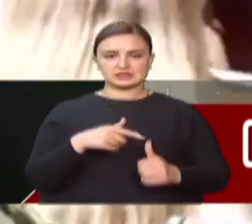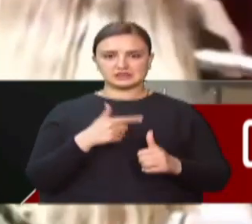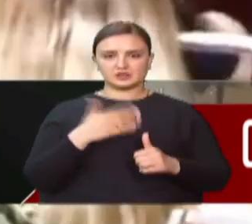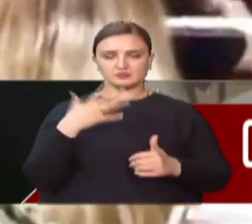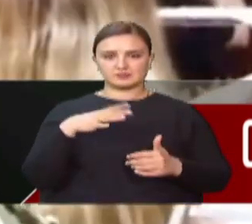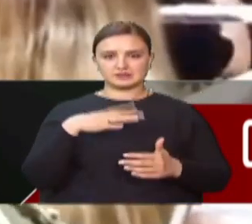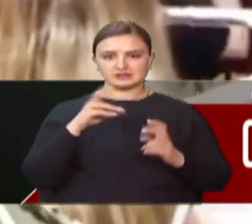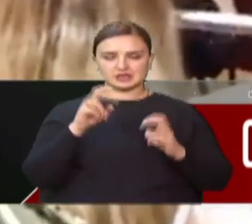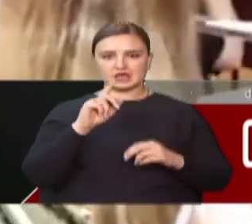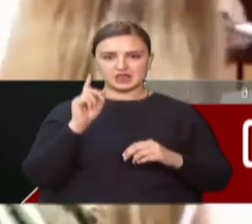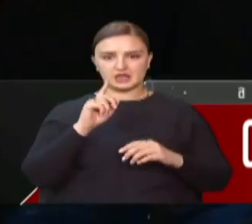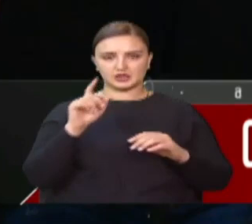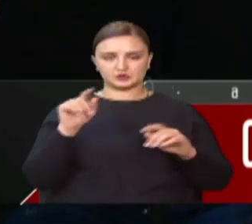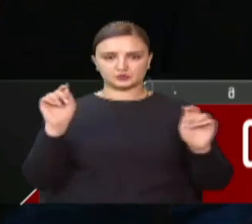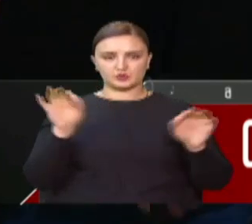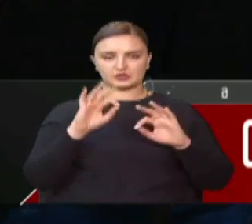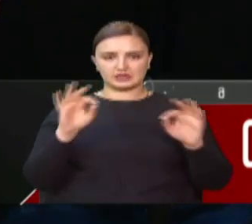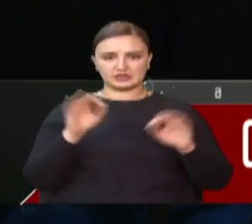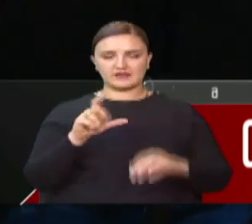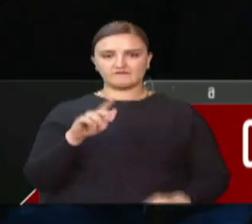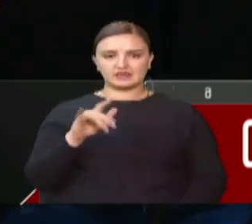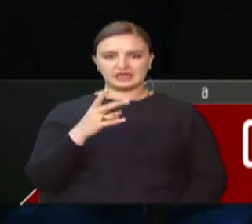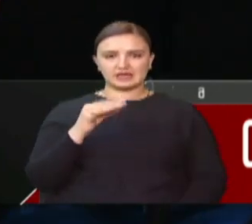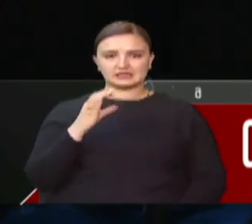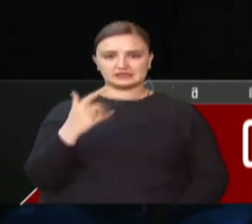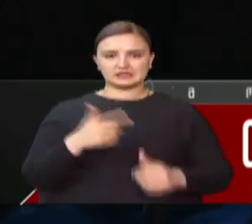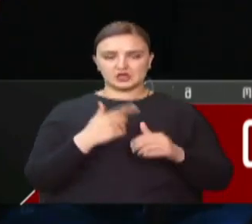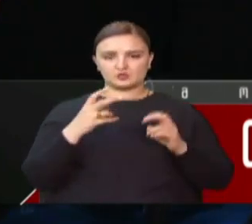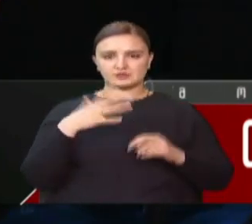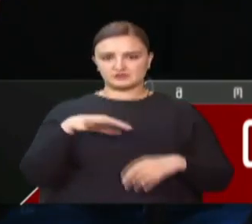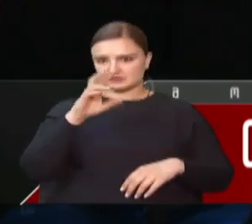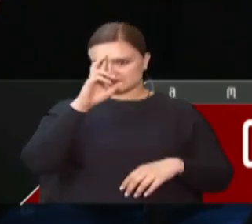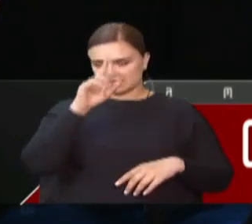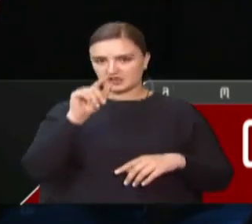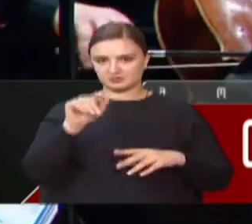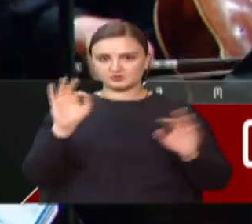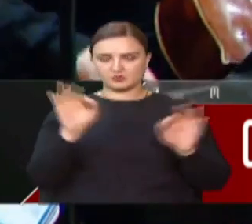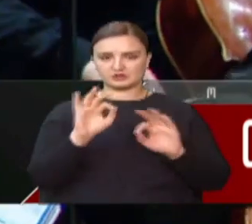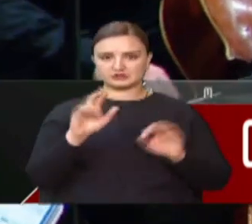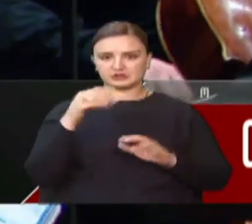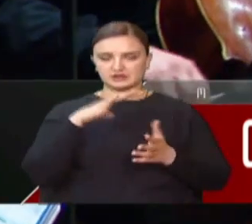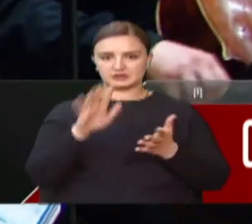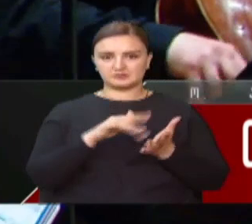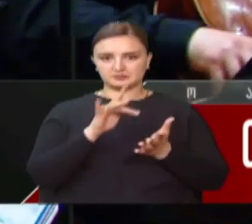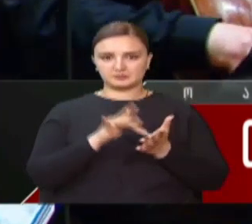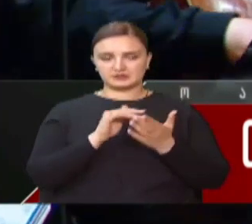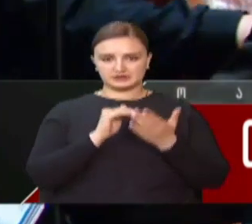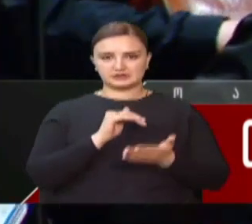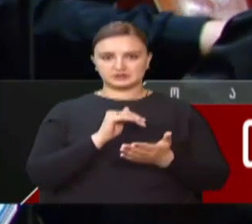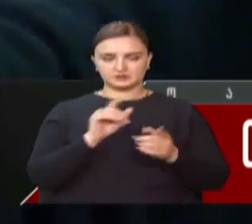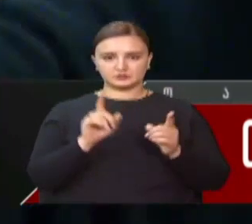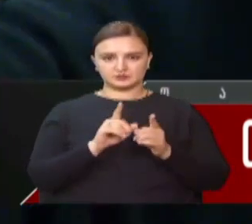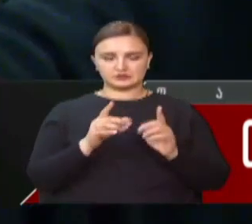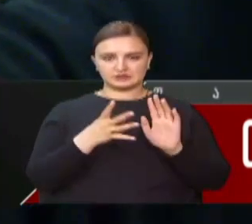თბილისის ახალგაზრდული ორკესტრი, ევგენი მიქელაძის სახელობის საქართველოს სახელმწიფო სიმფონიური ორკესტრი და თბილისის სიმფონიური